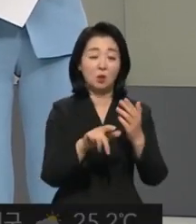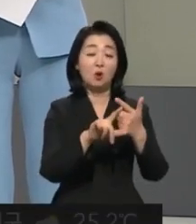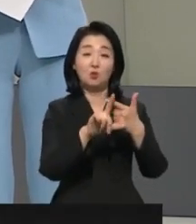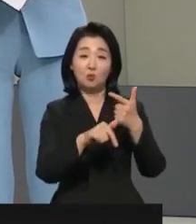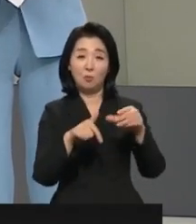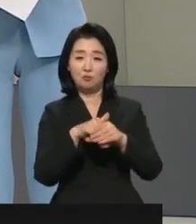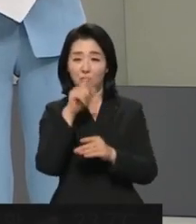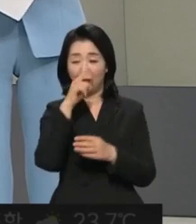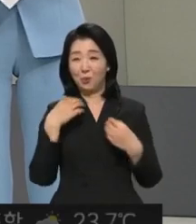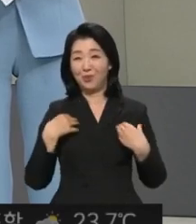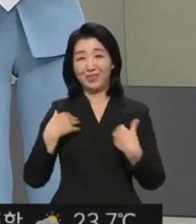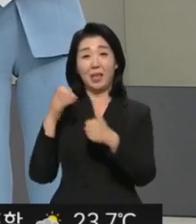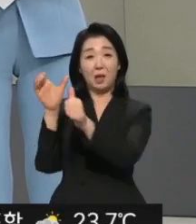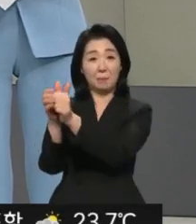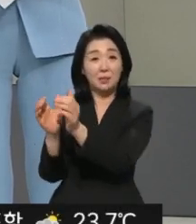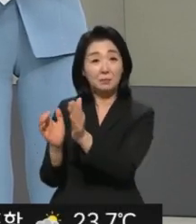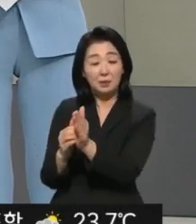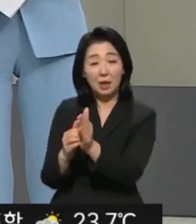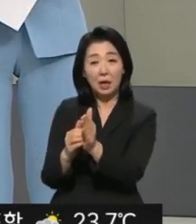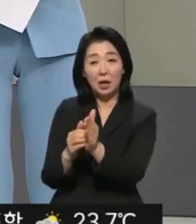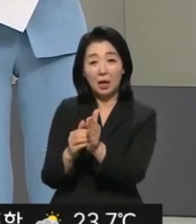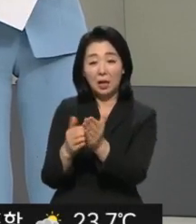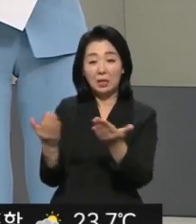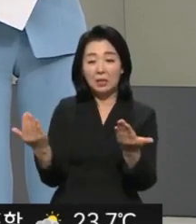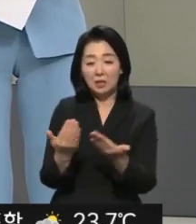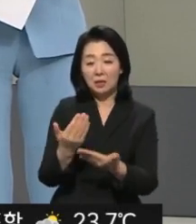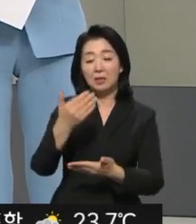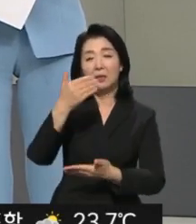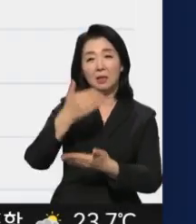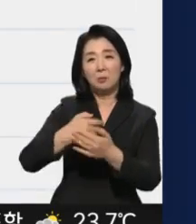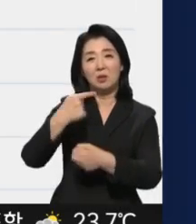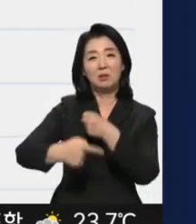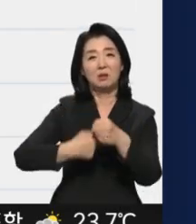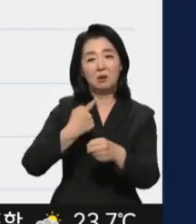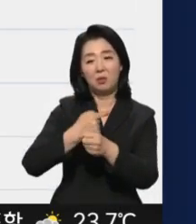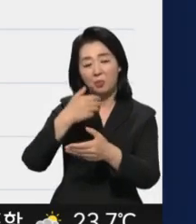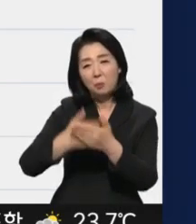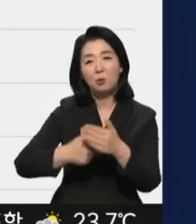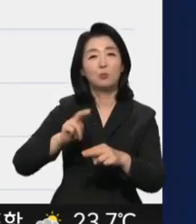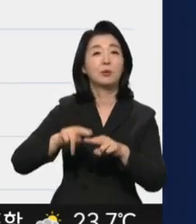임명됐는데요. 정해진 임기를 1년 남기고 물러난 겁니다.